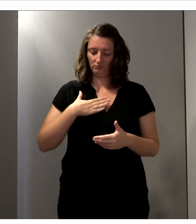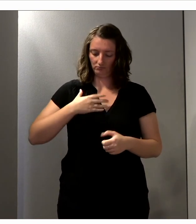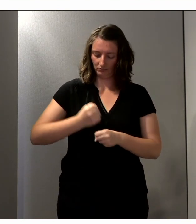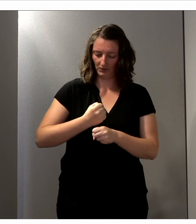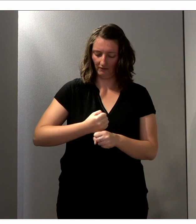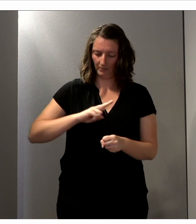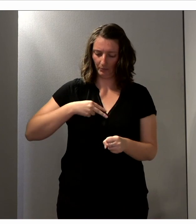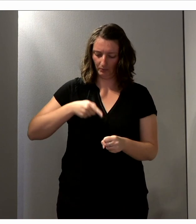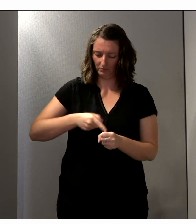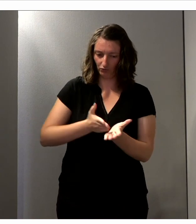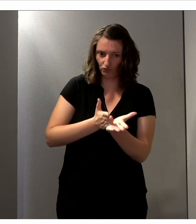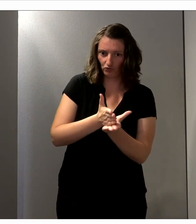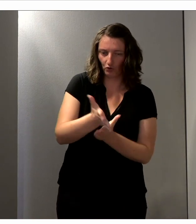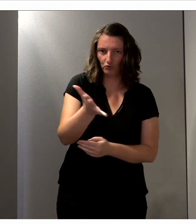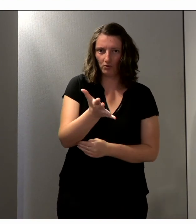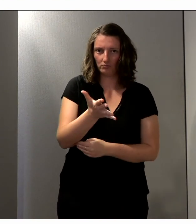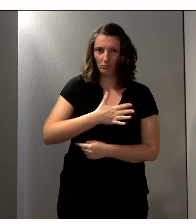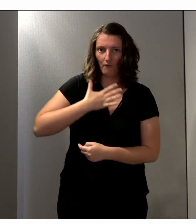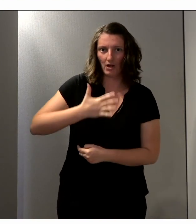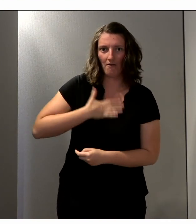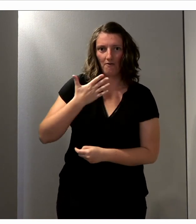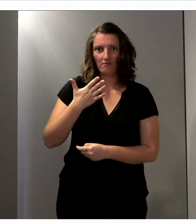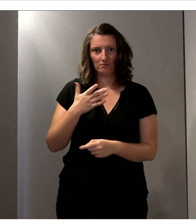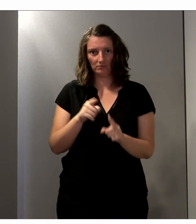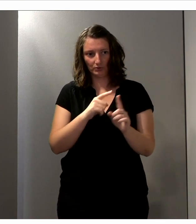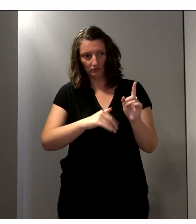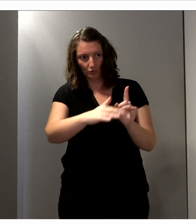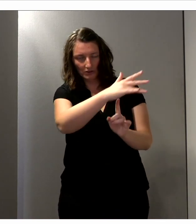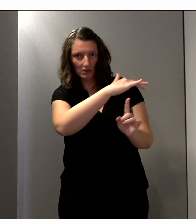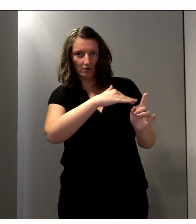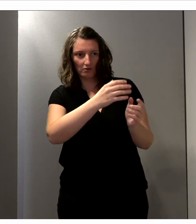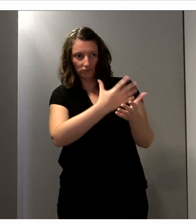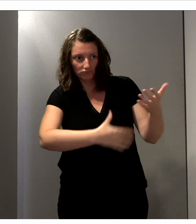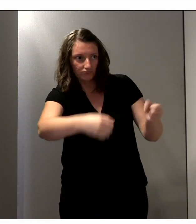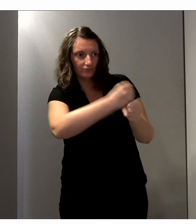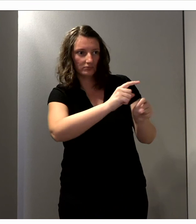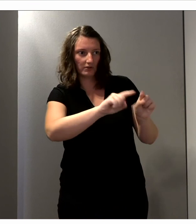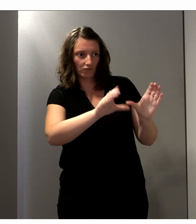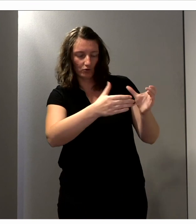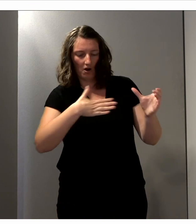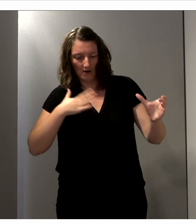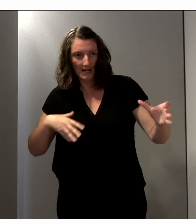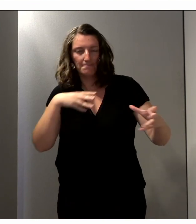notre travail et notre contribution dans la réalisation de quelque chose de collectif.